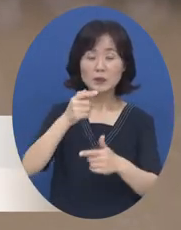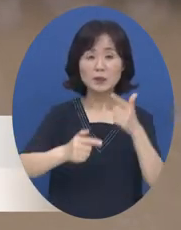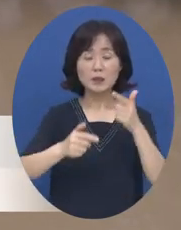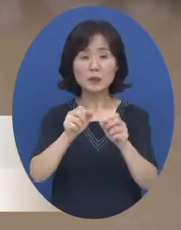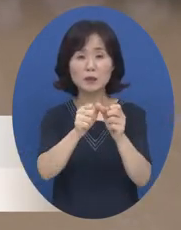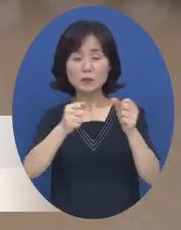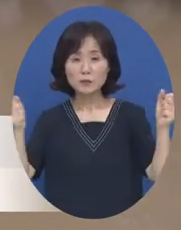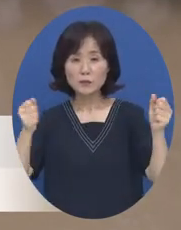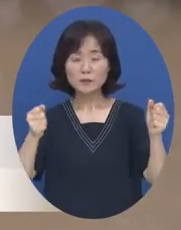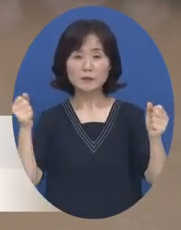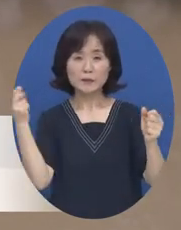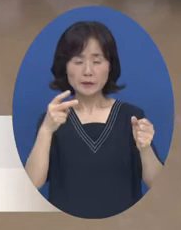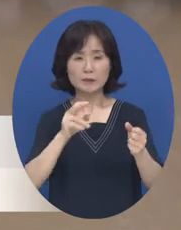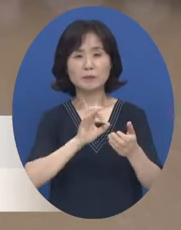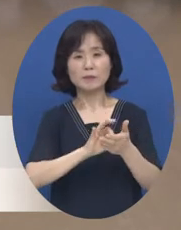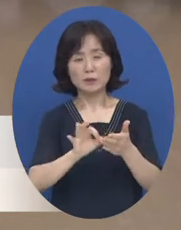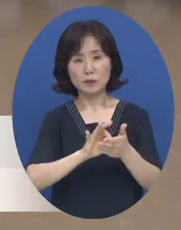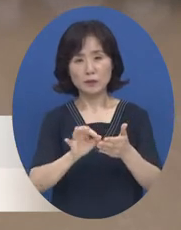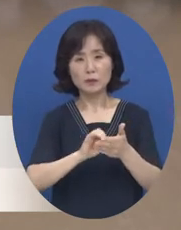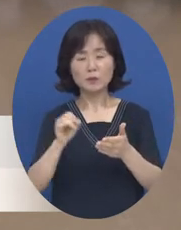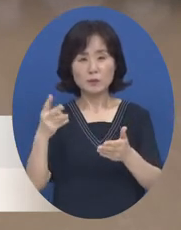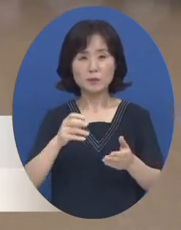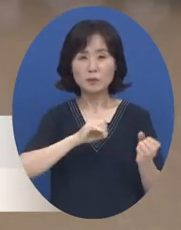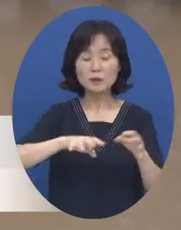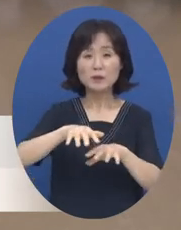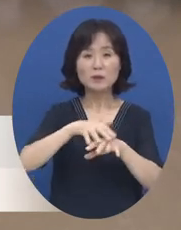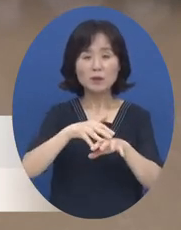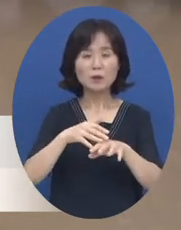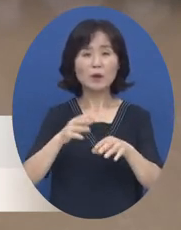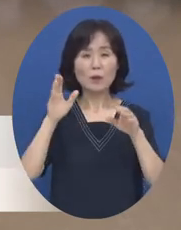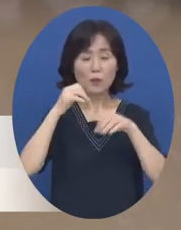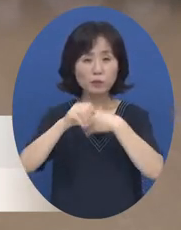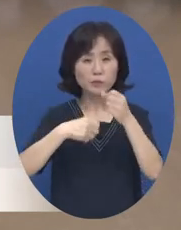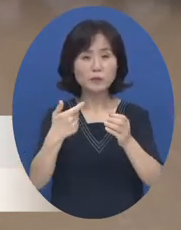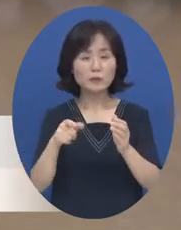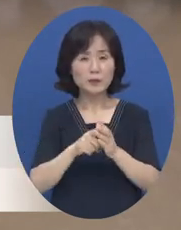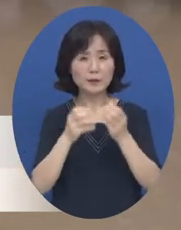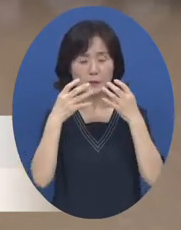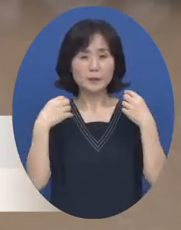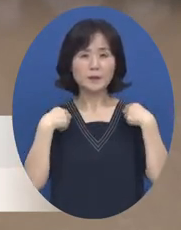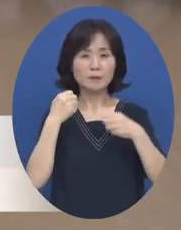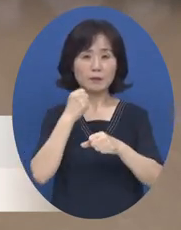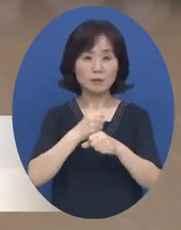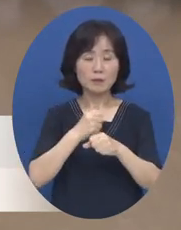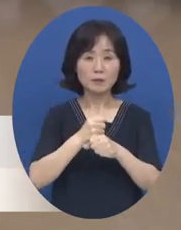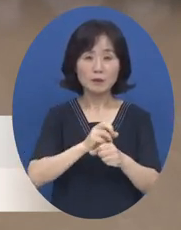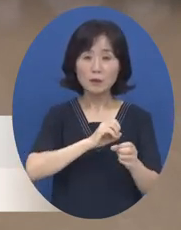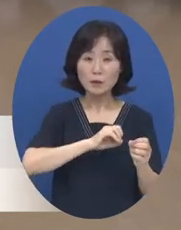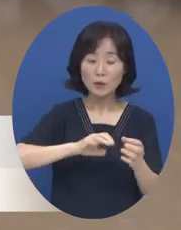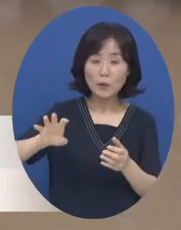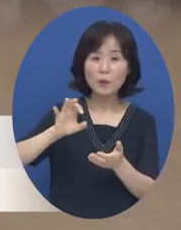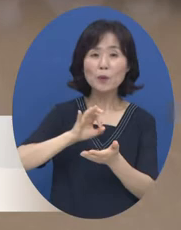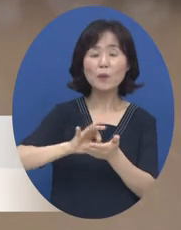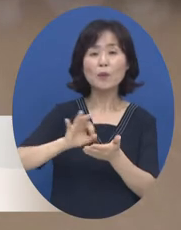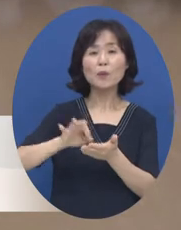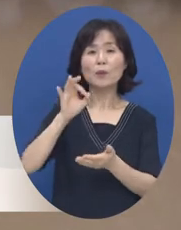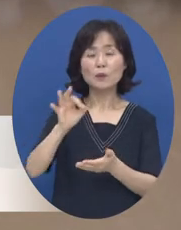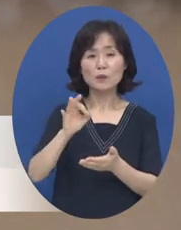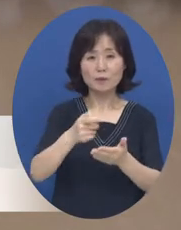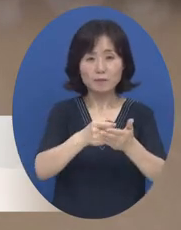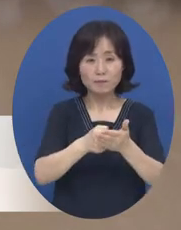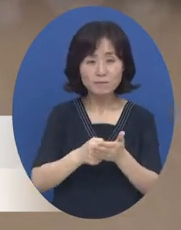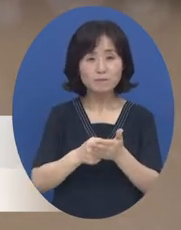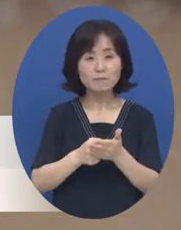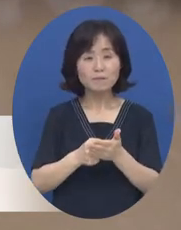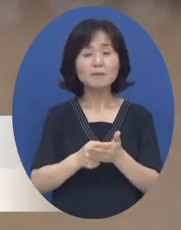버려지던 천은 반려동물을 위한 새 옷이 됐습니다. 처리 비용을 아끼면서 환경도 살리는 의미 있는 지자체의 노력,